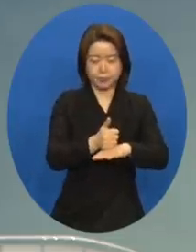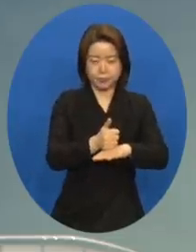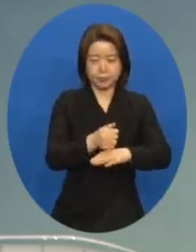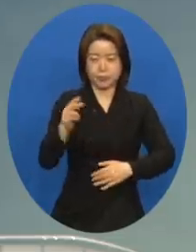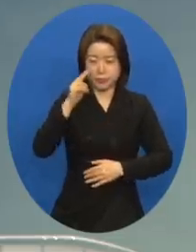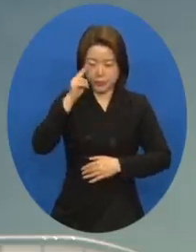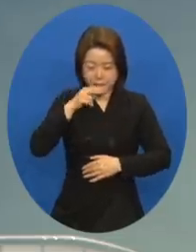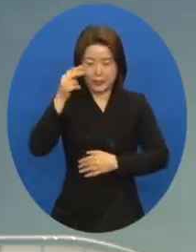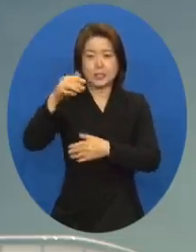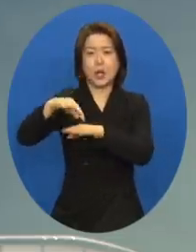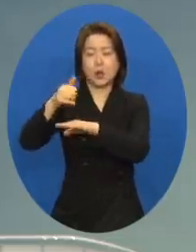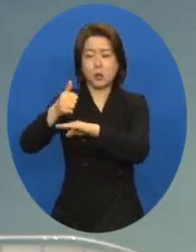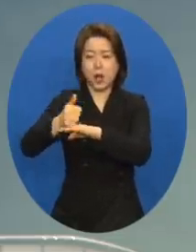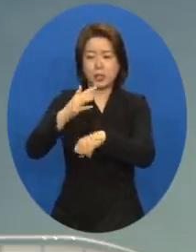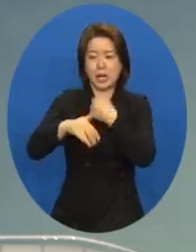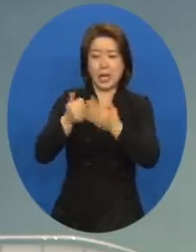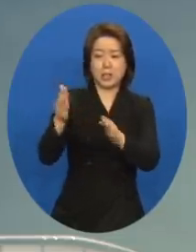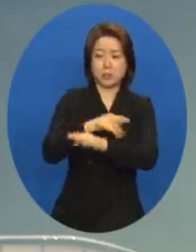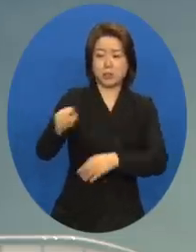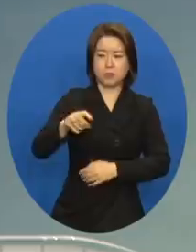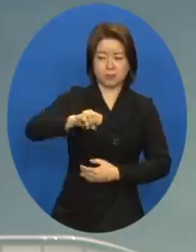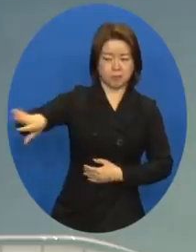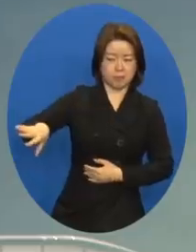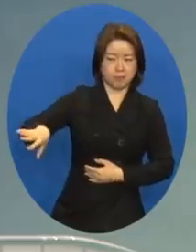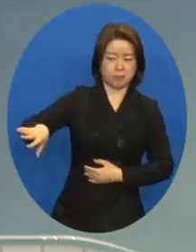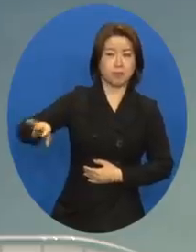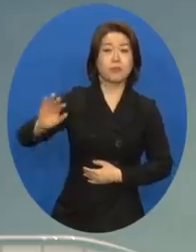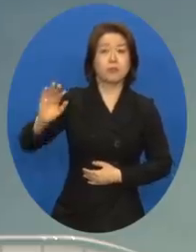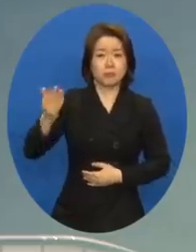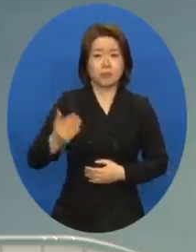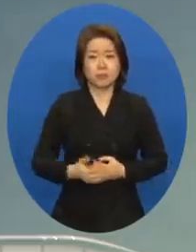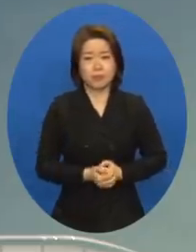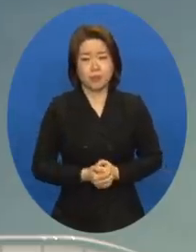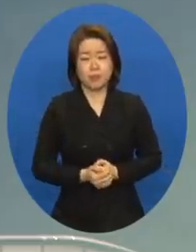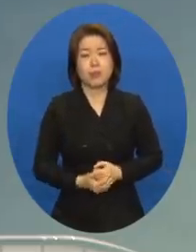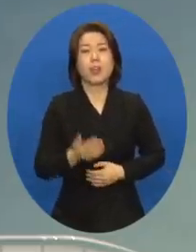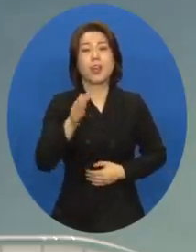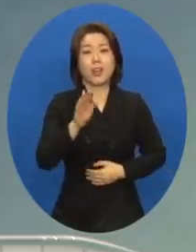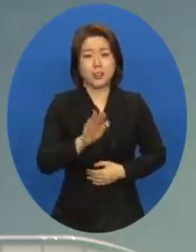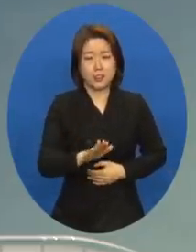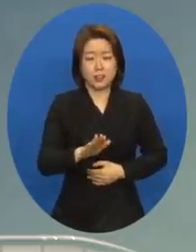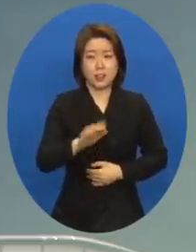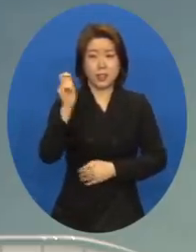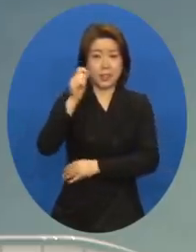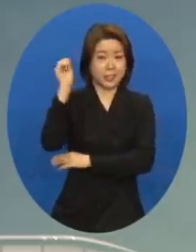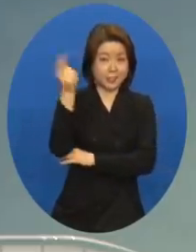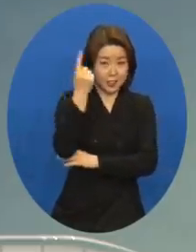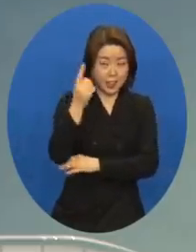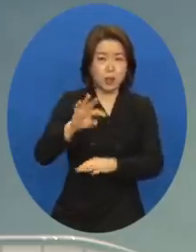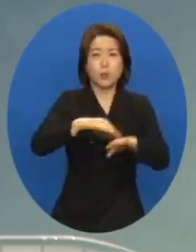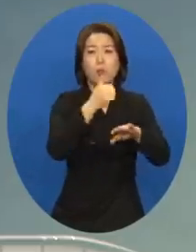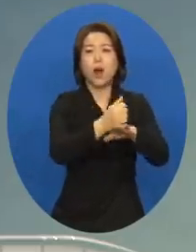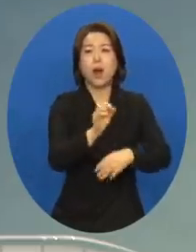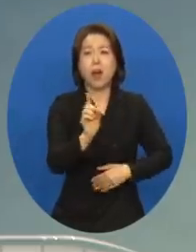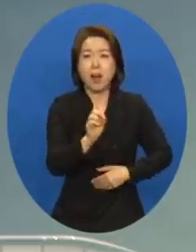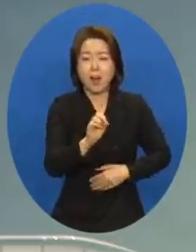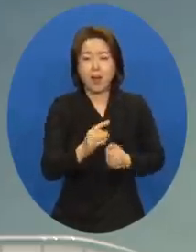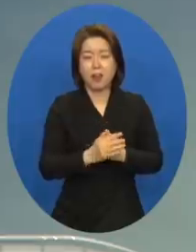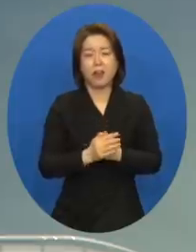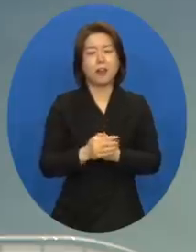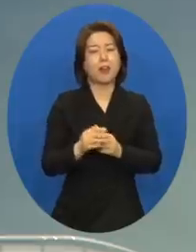하나님으로부터 버림을 받게 됩니다. 그런데 다윗 왕은 그는 정말 온전히